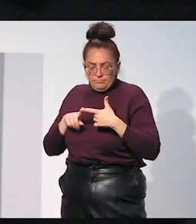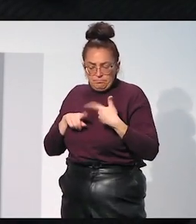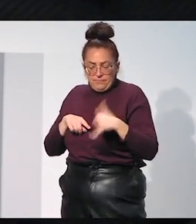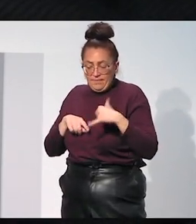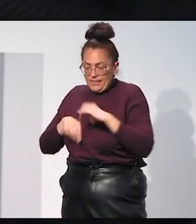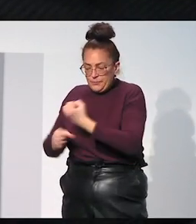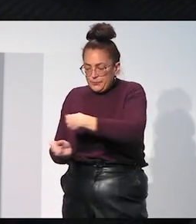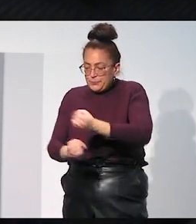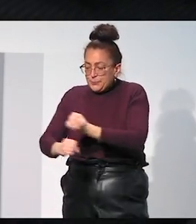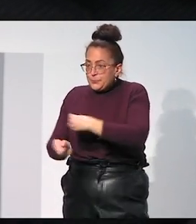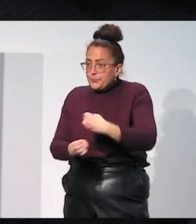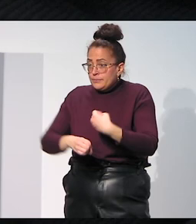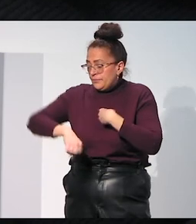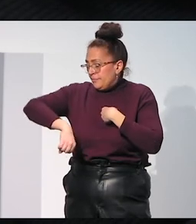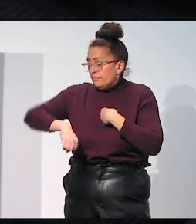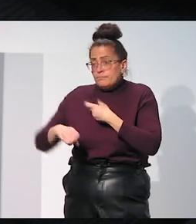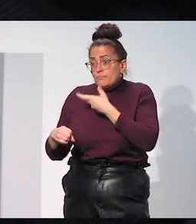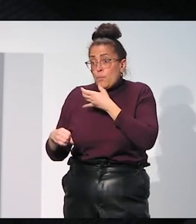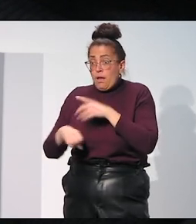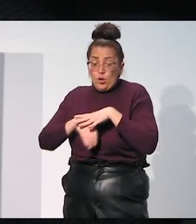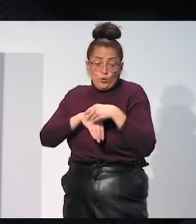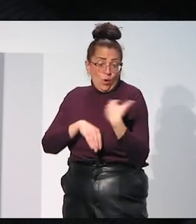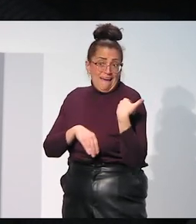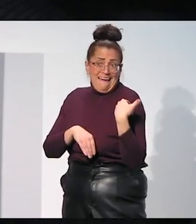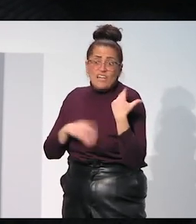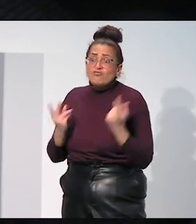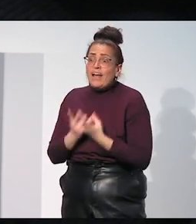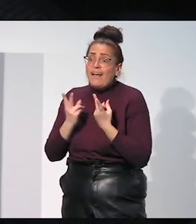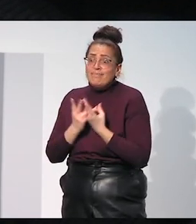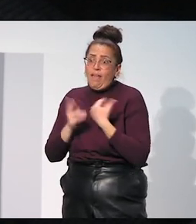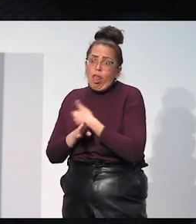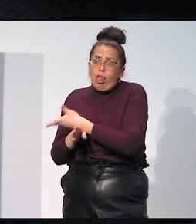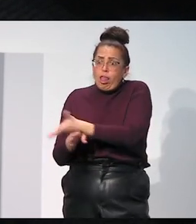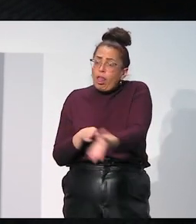plus le temps. Elle a trop traîné au jardin, elle est toujours débordée.